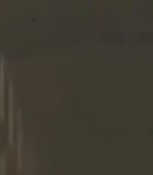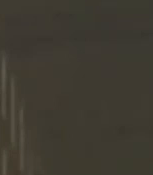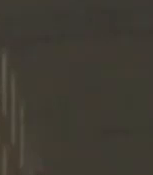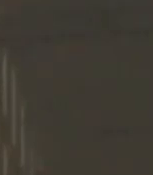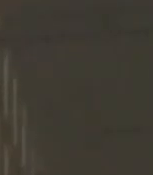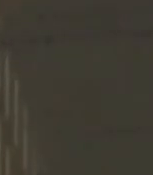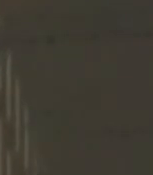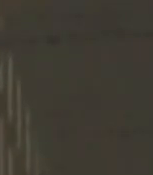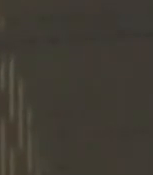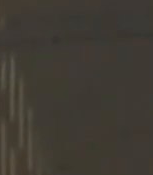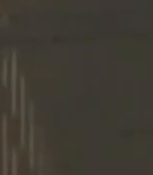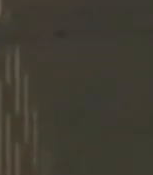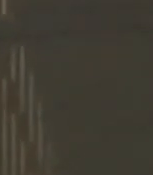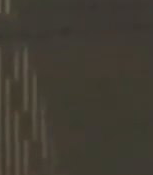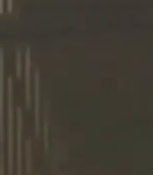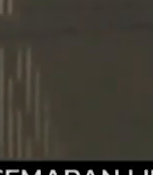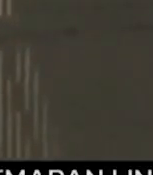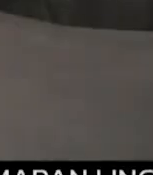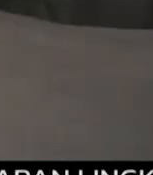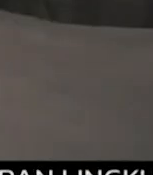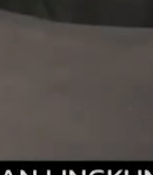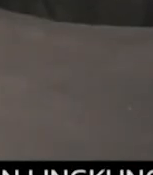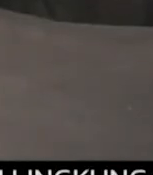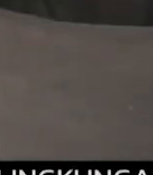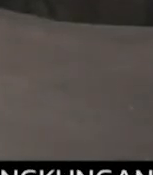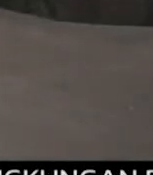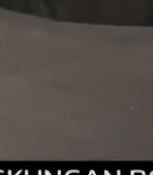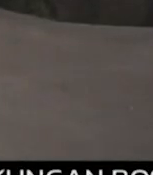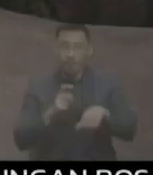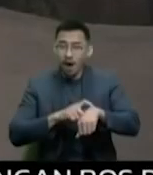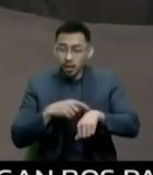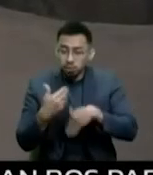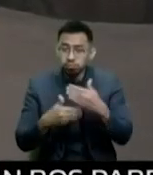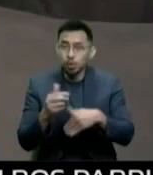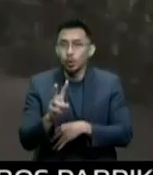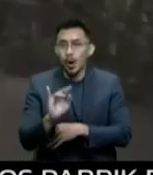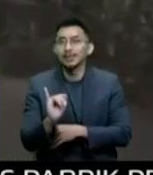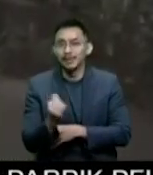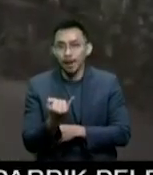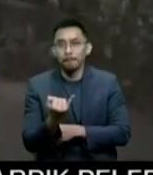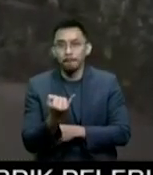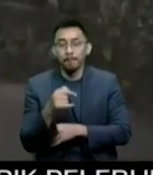di kartu tanda penduduk miliknya. Penggeledahan rumah orang tua DE berlangsung sekitar